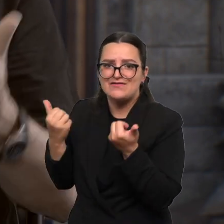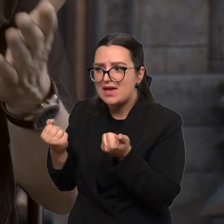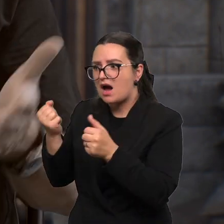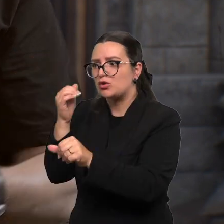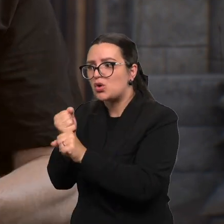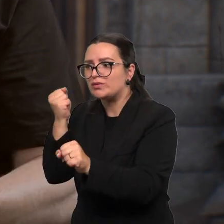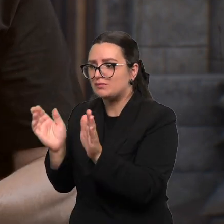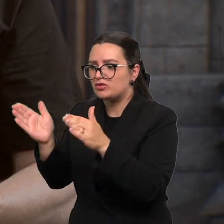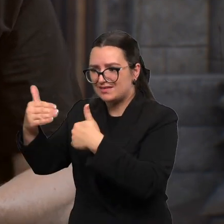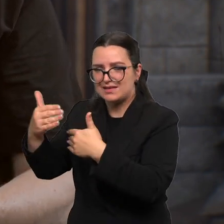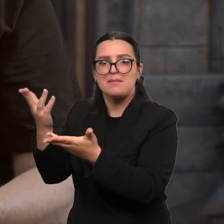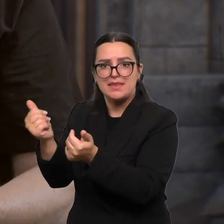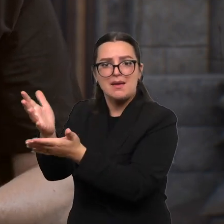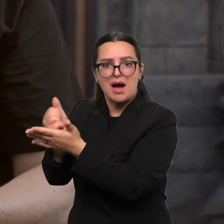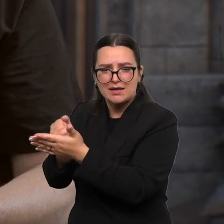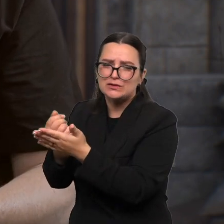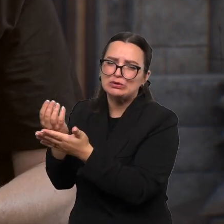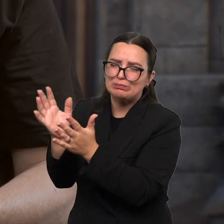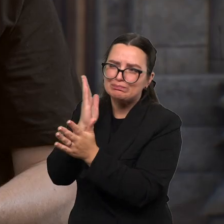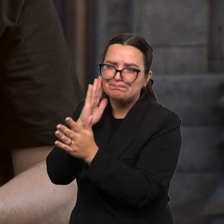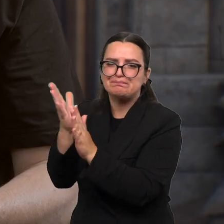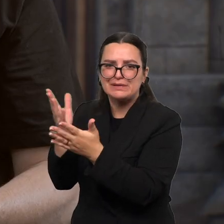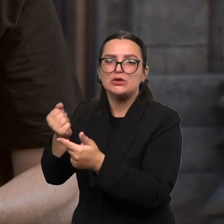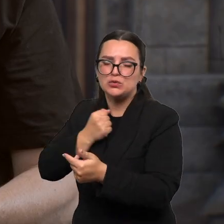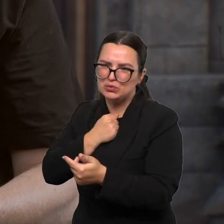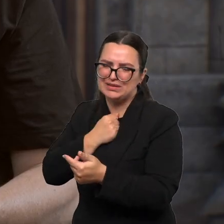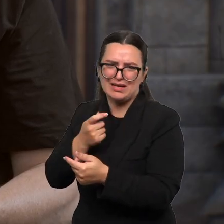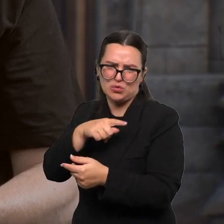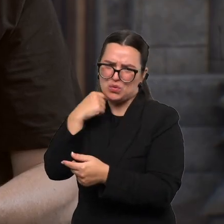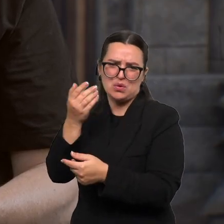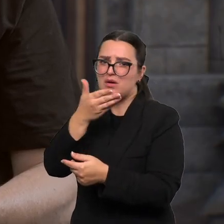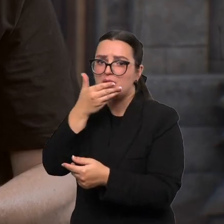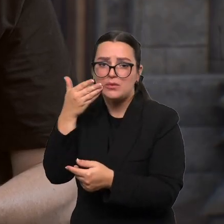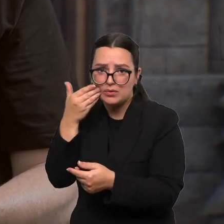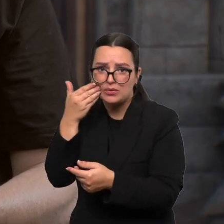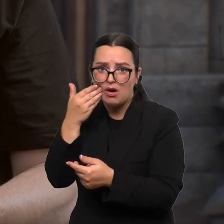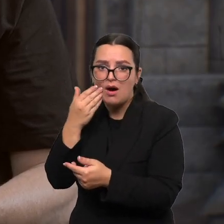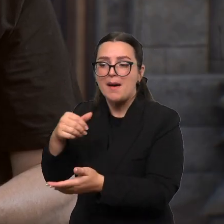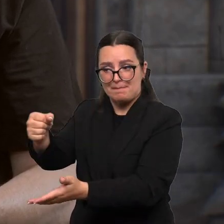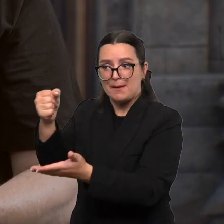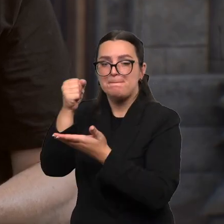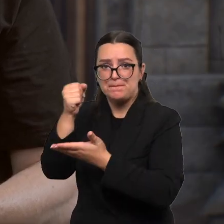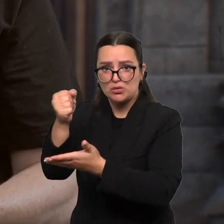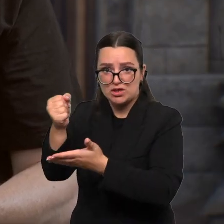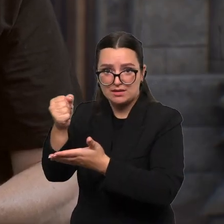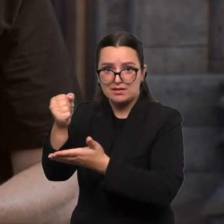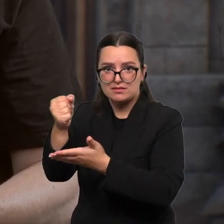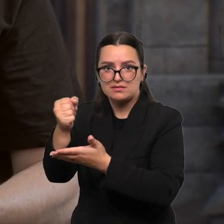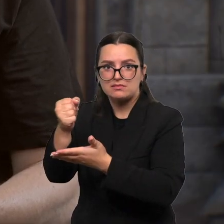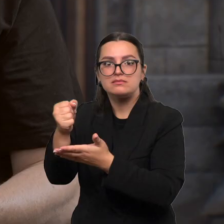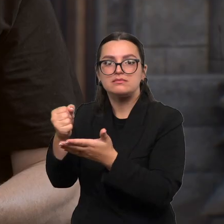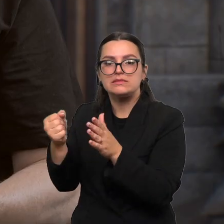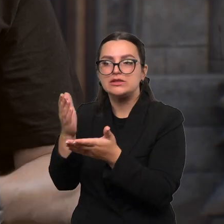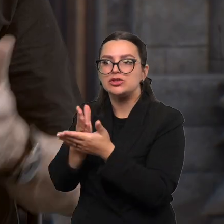sodroje, sveikatos draudimo sistemai, bet tai yra palyginus nedideli pinigai su viso biudžeto